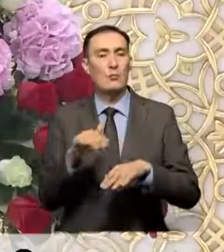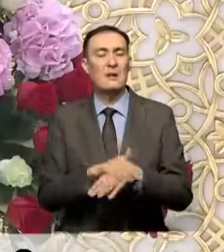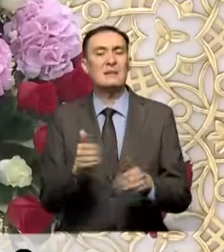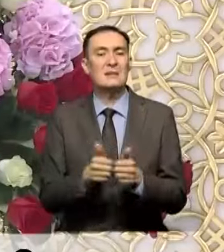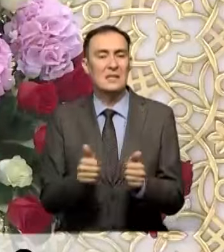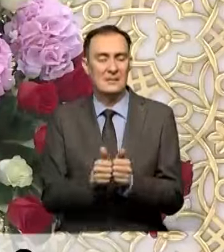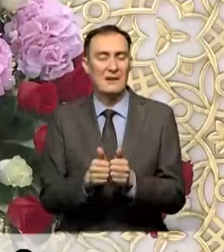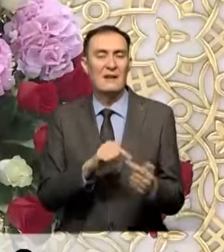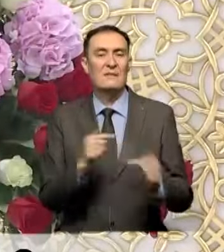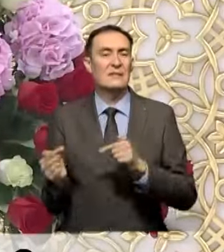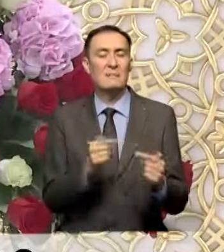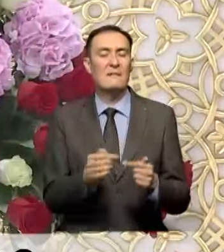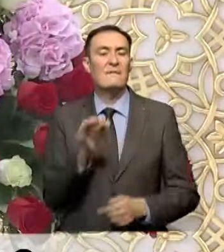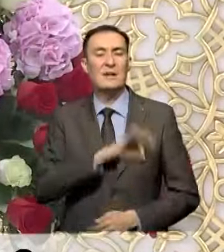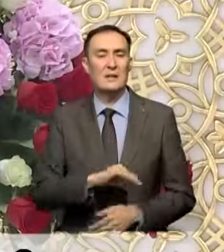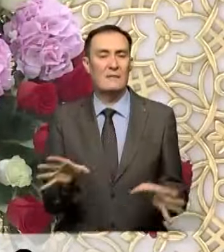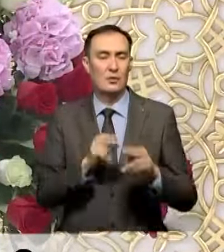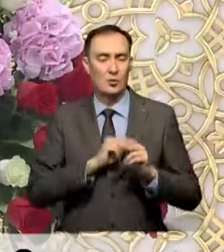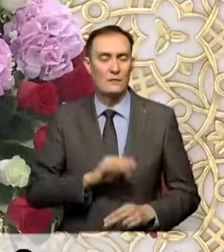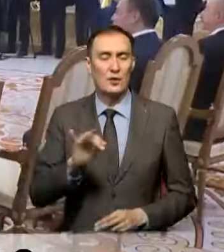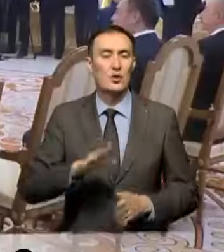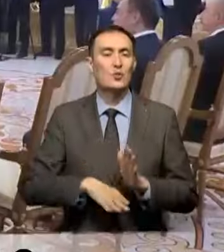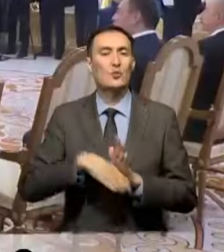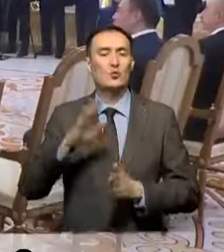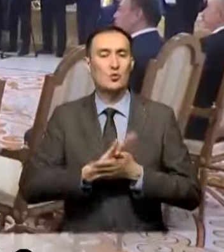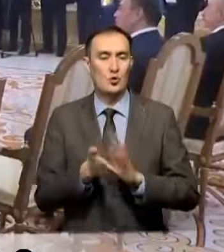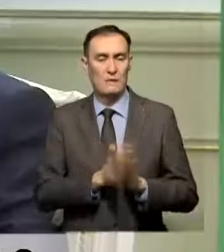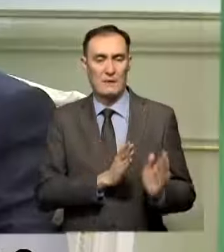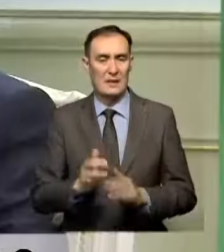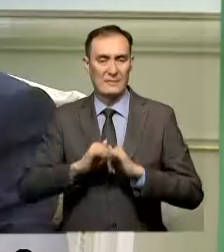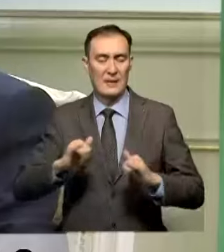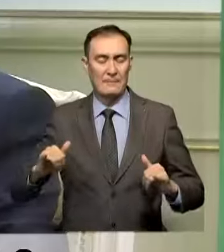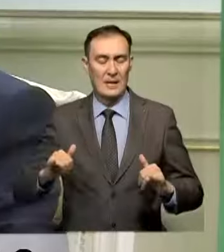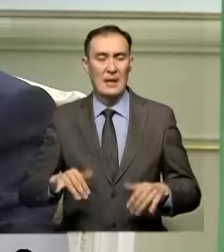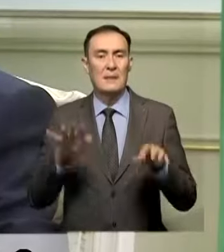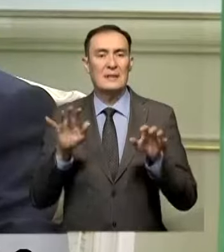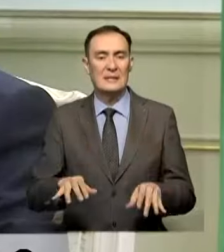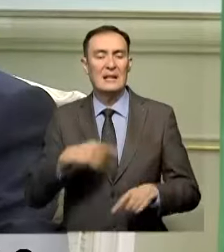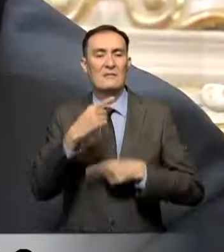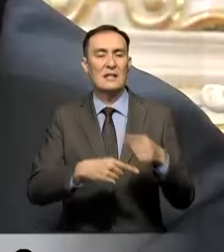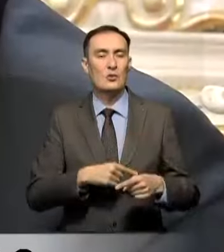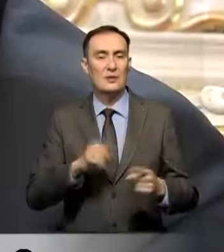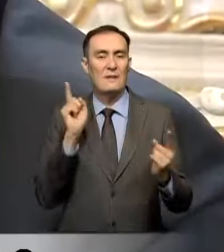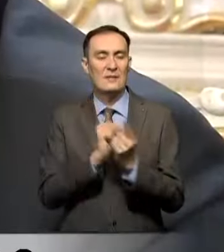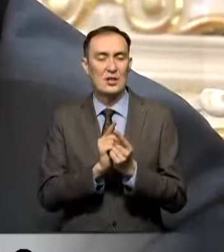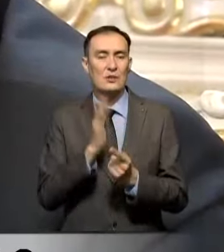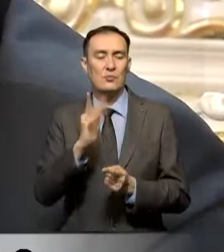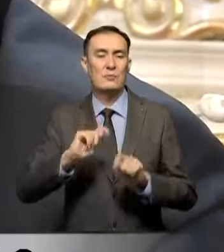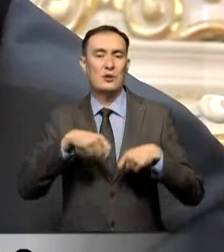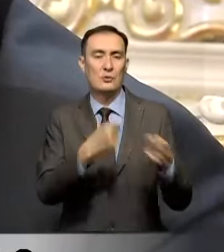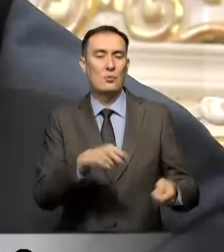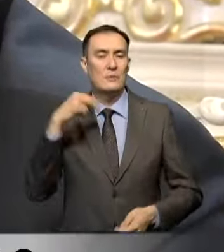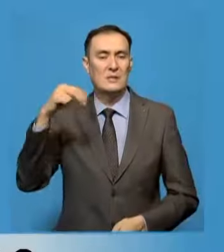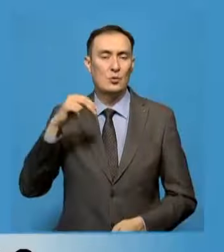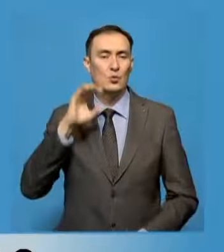добрососедства, взаимовыгодного сотрудничества и устойчивого развития. Председательство следующей консультативной встречи перешло